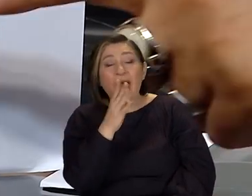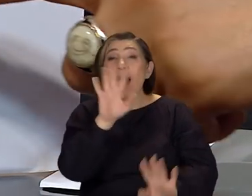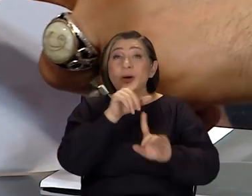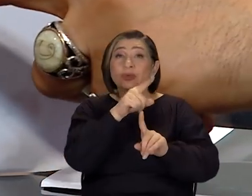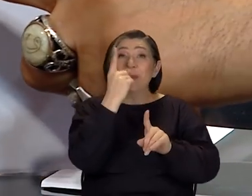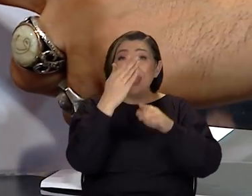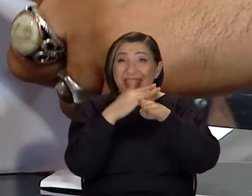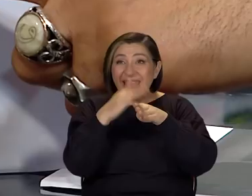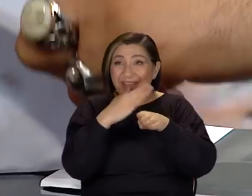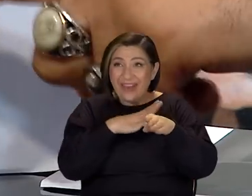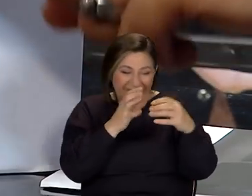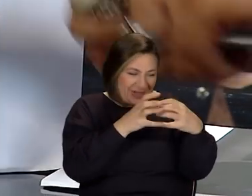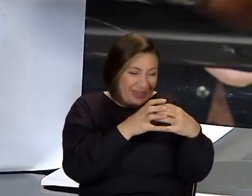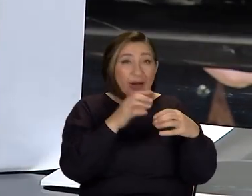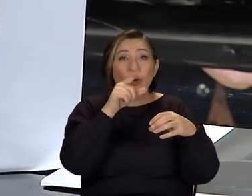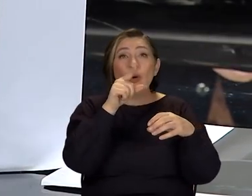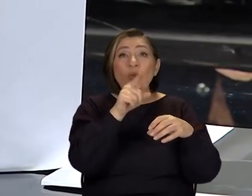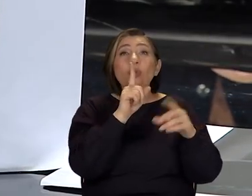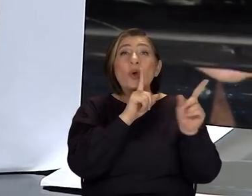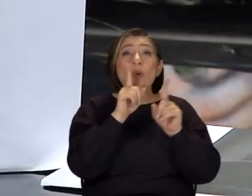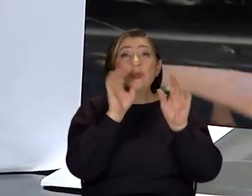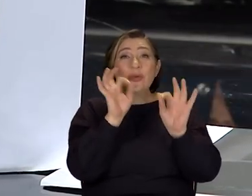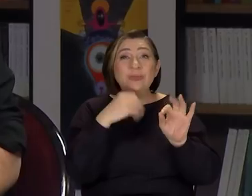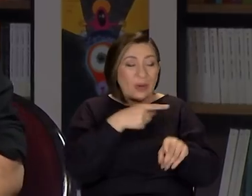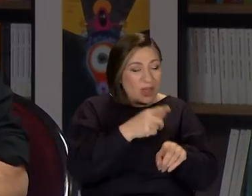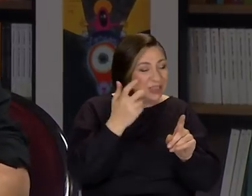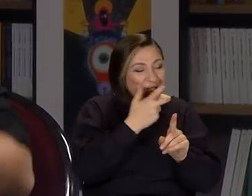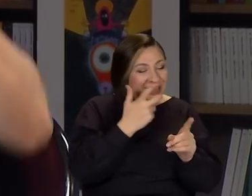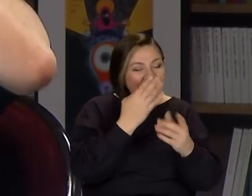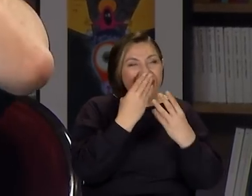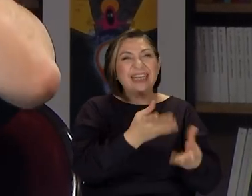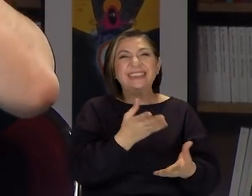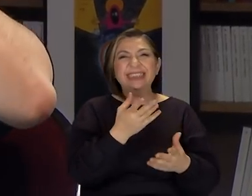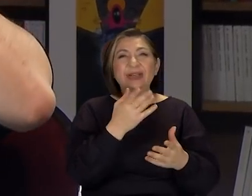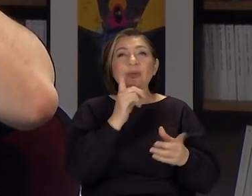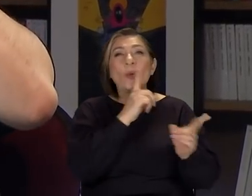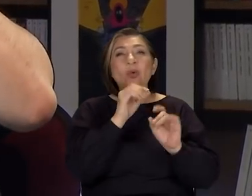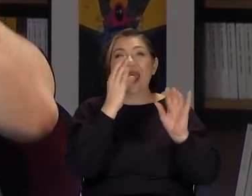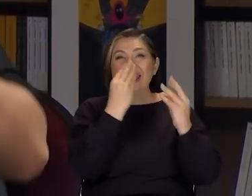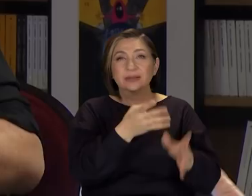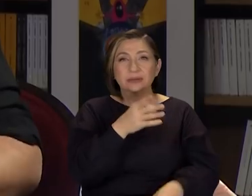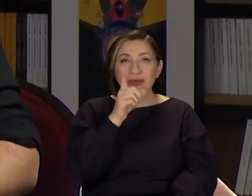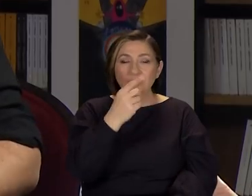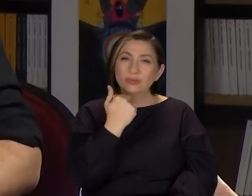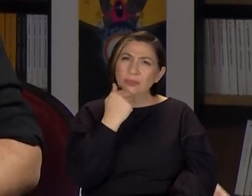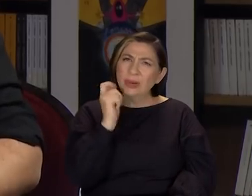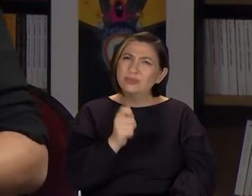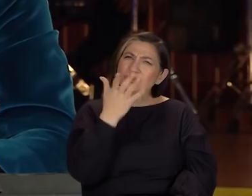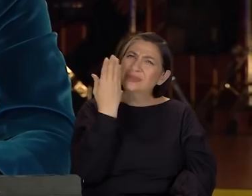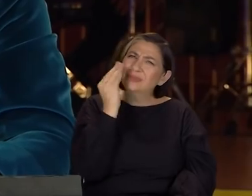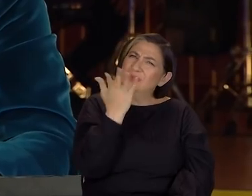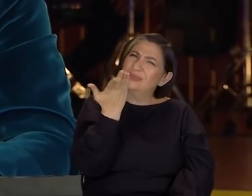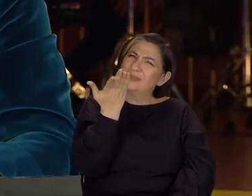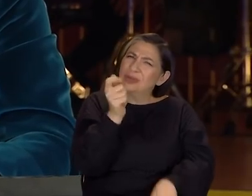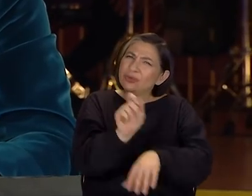Burada bir kedi var. Kavun. Kavun'un doğum günüydü. Biz de ona şarkı söylüyorduk. Vallahi yani. Ya siz numara mı yapıyorsunuz? Bu